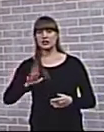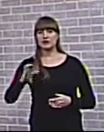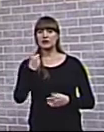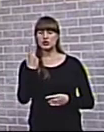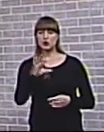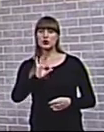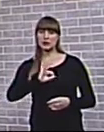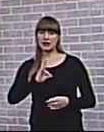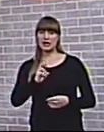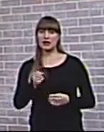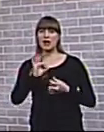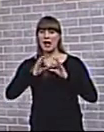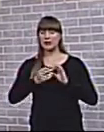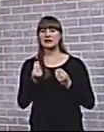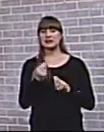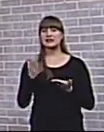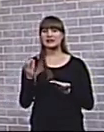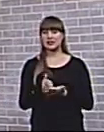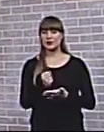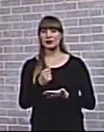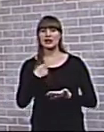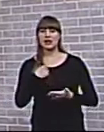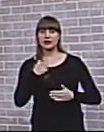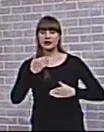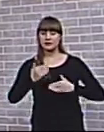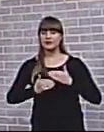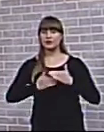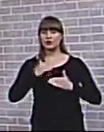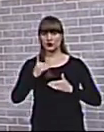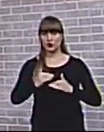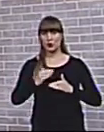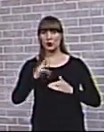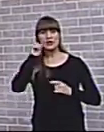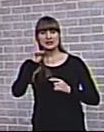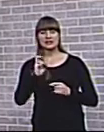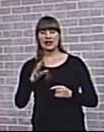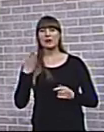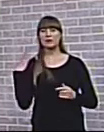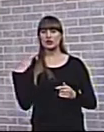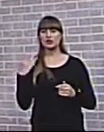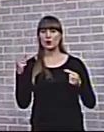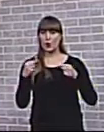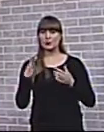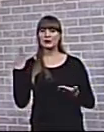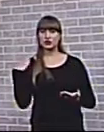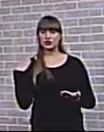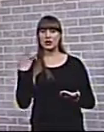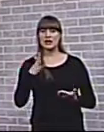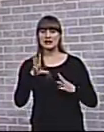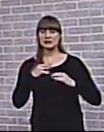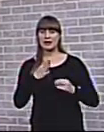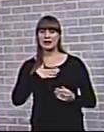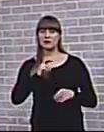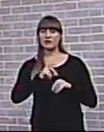на Олимпийских играх заработала. Поэтому я иду в ногу, знаете как, плечо к плечу с моими